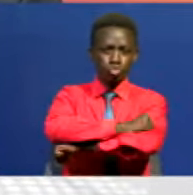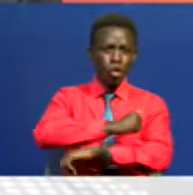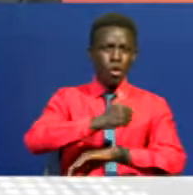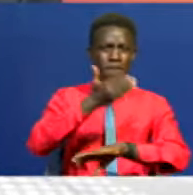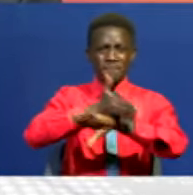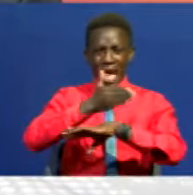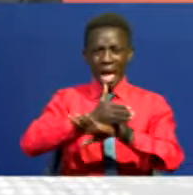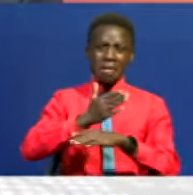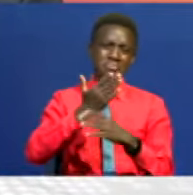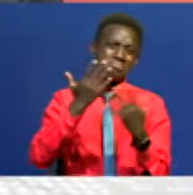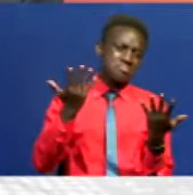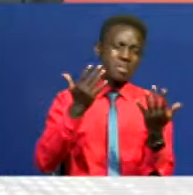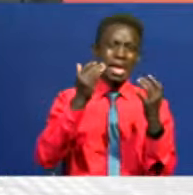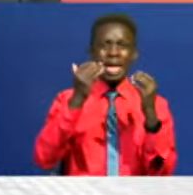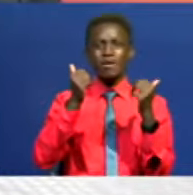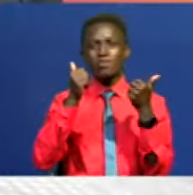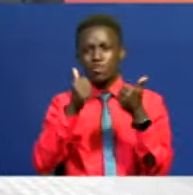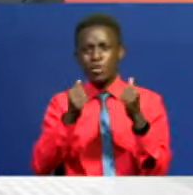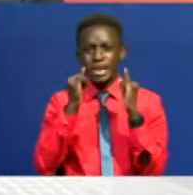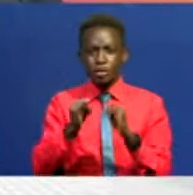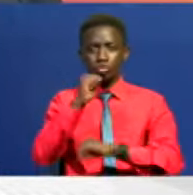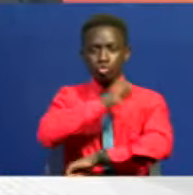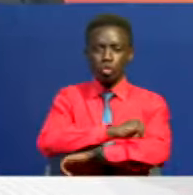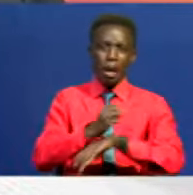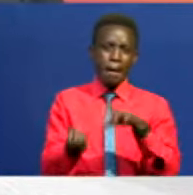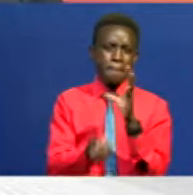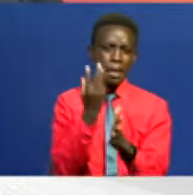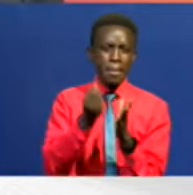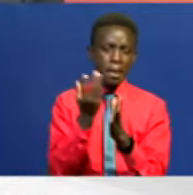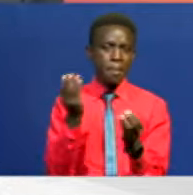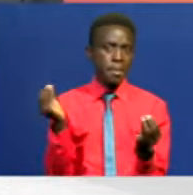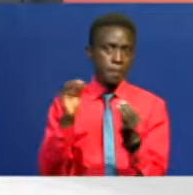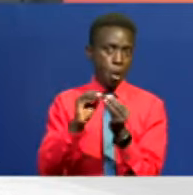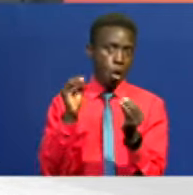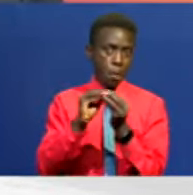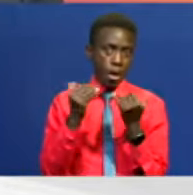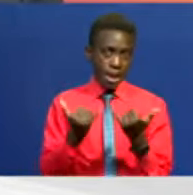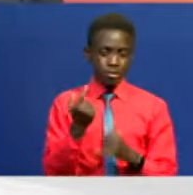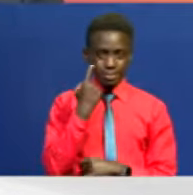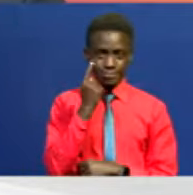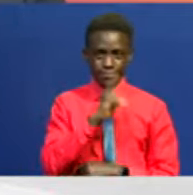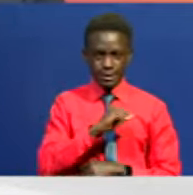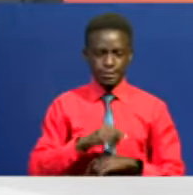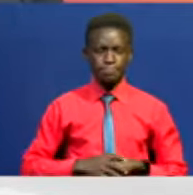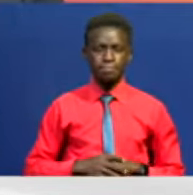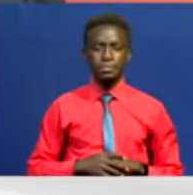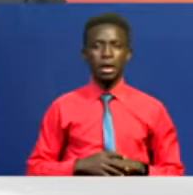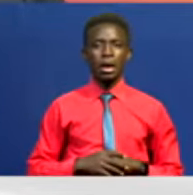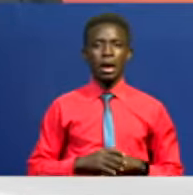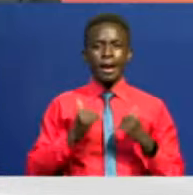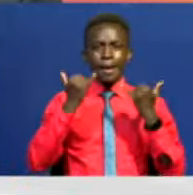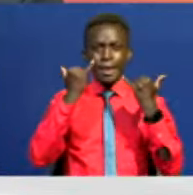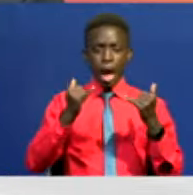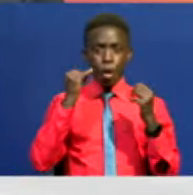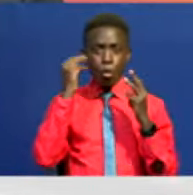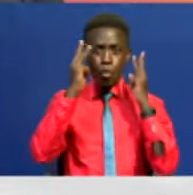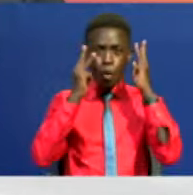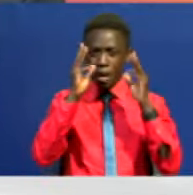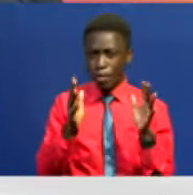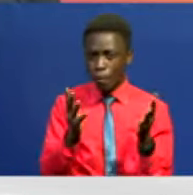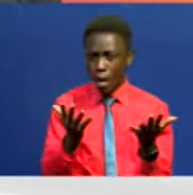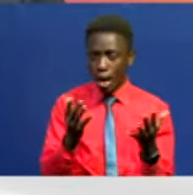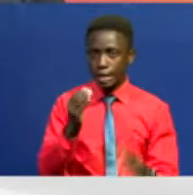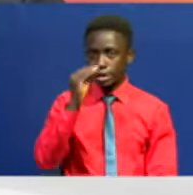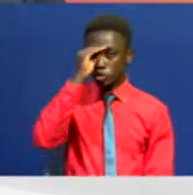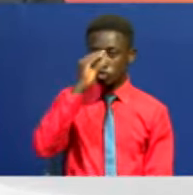maybe kile ambacho kina sababisha, kwanza ni jinsi ambavyo wanafunzi wanavyo